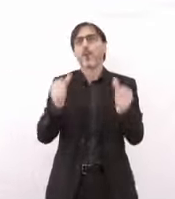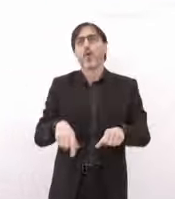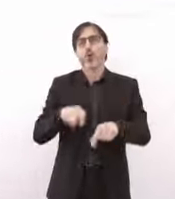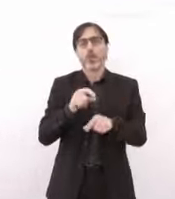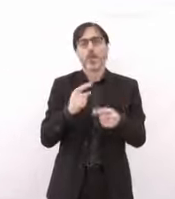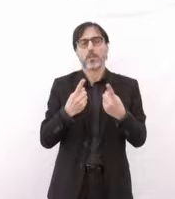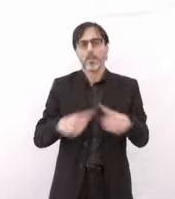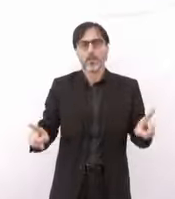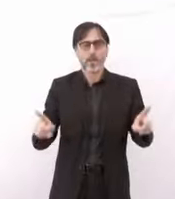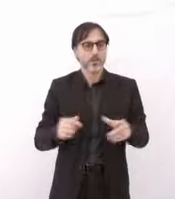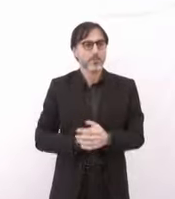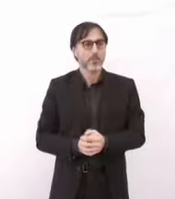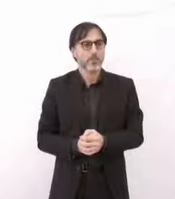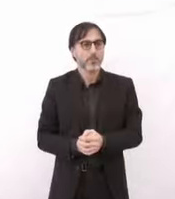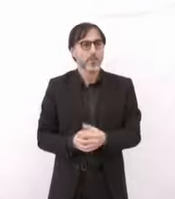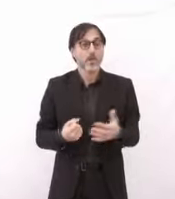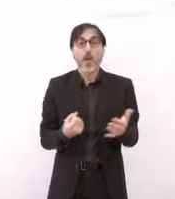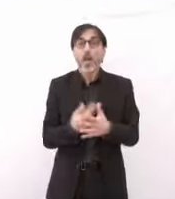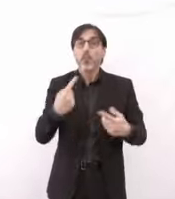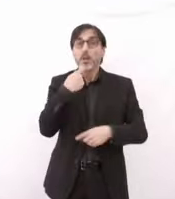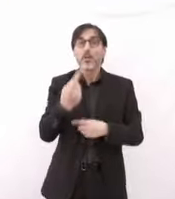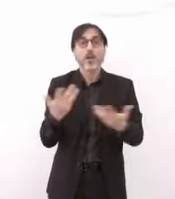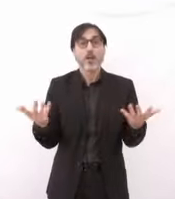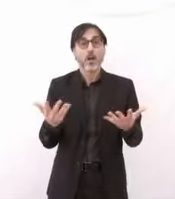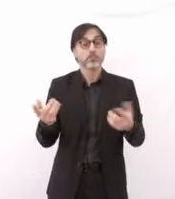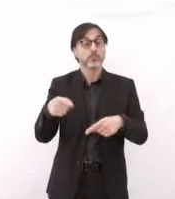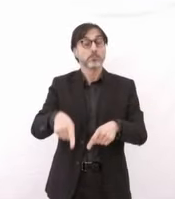diverse. Innanzitutto è importante sottolineare che